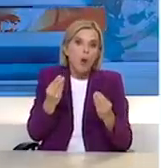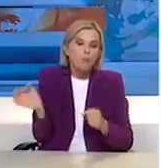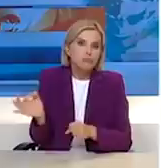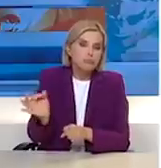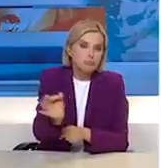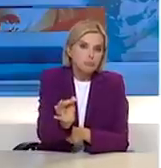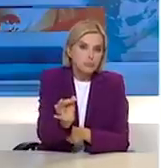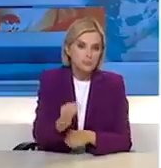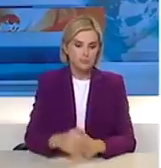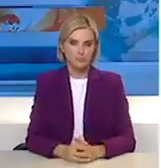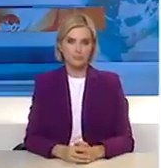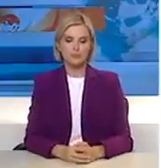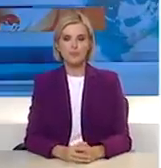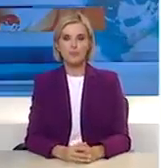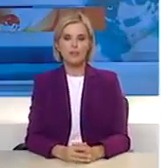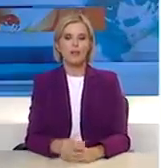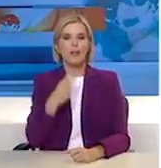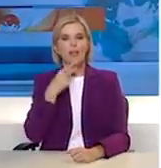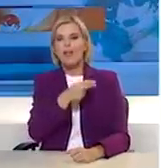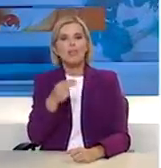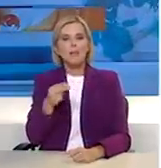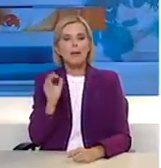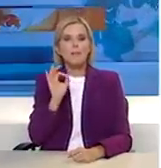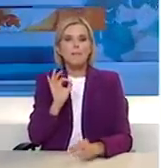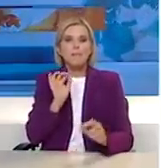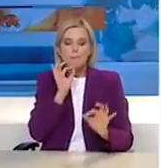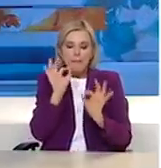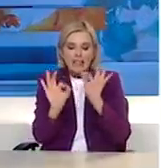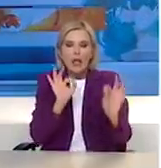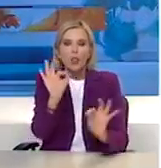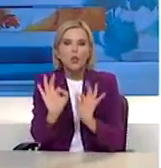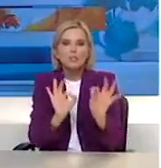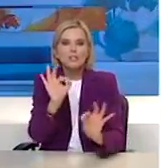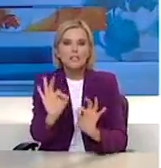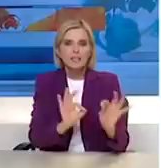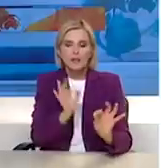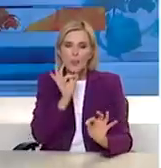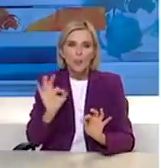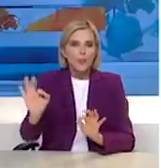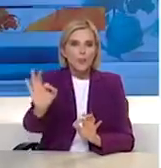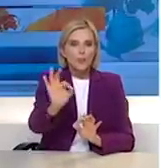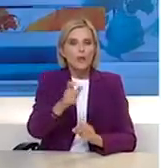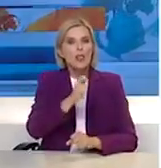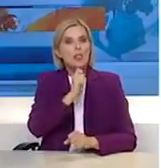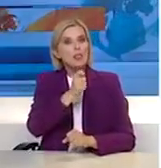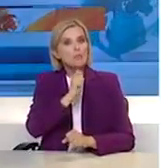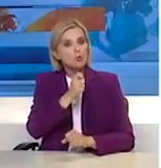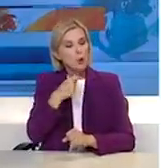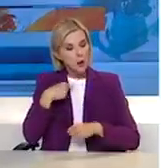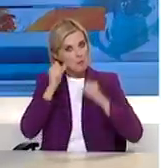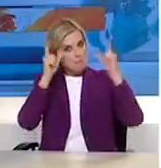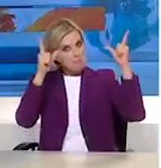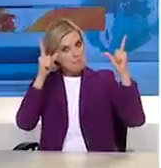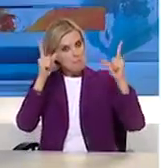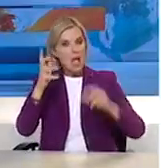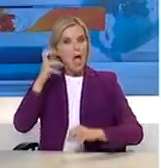Ο δείκτης ΚΑΠΑ, στον οποίο αναφέρεται η δημοσιογράφηση, είναι κάτι πολύ πρόσφατο. Μου κάνει εντύπωση που οι δημοσιογράφοι κοντεύουν να με ξεπεράσουν σε